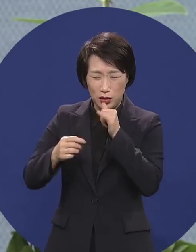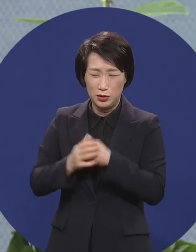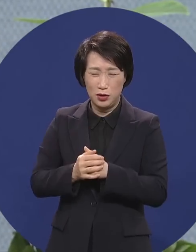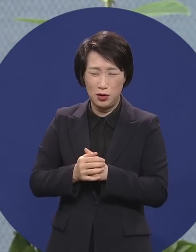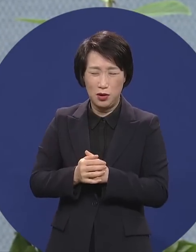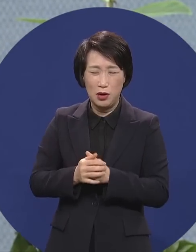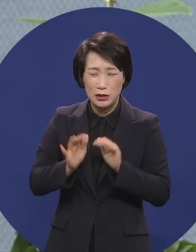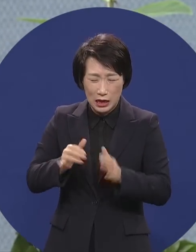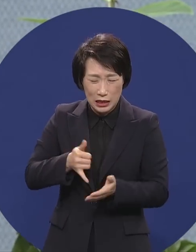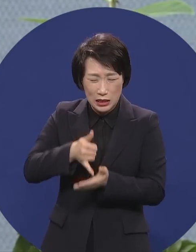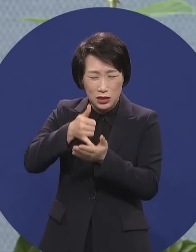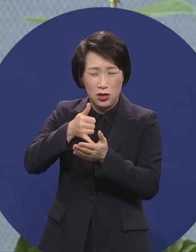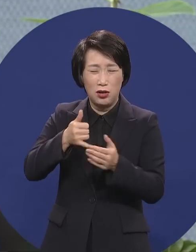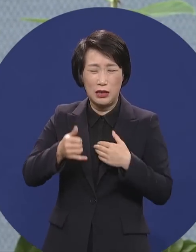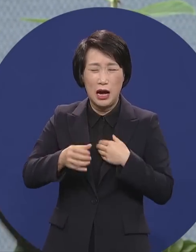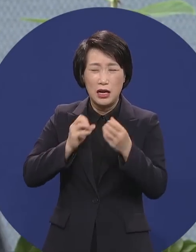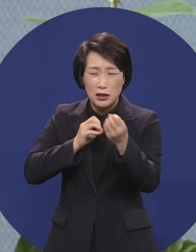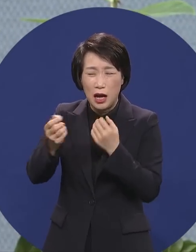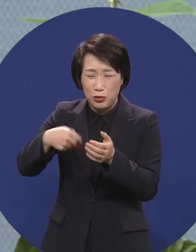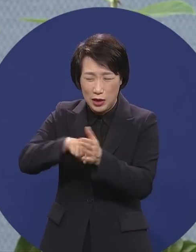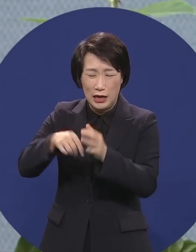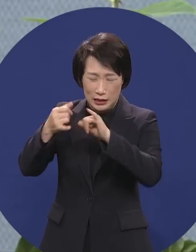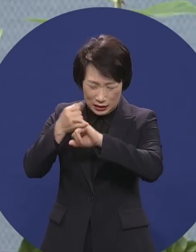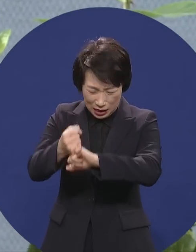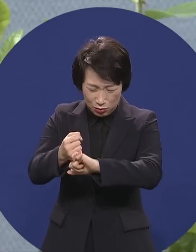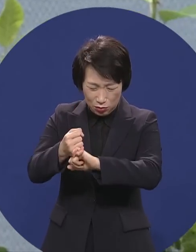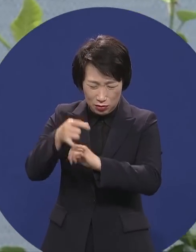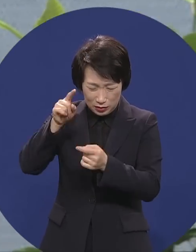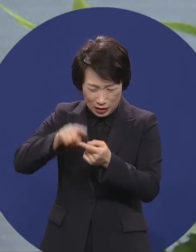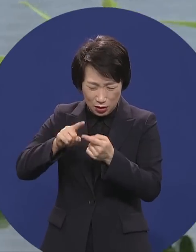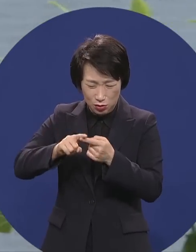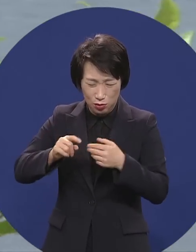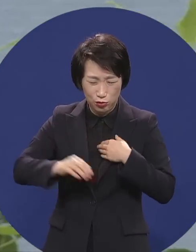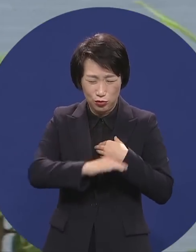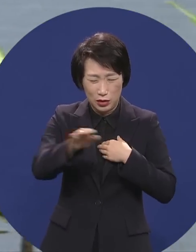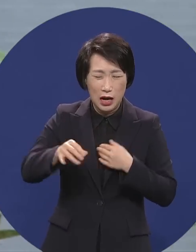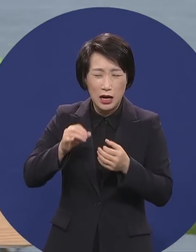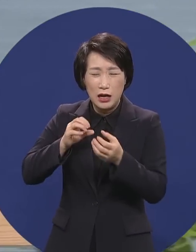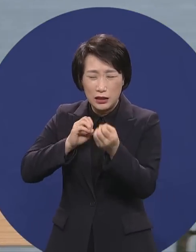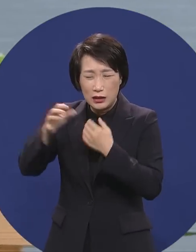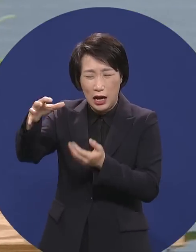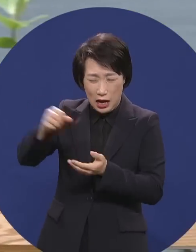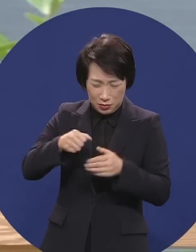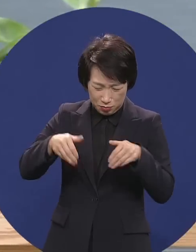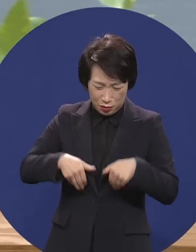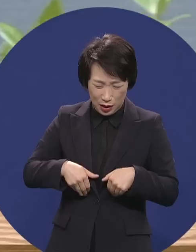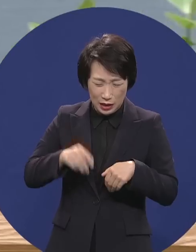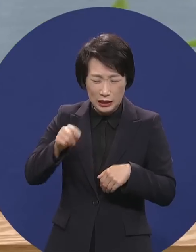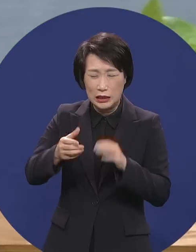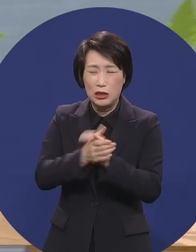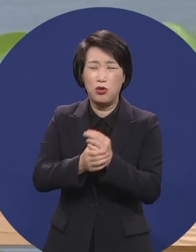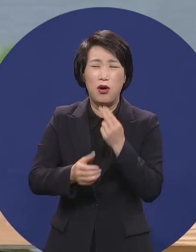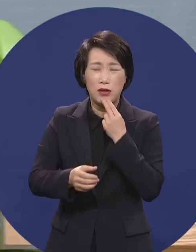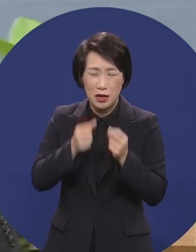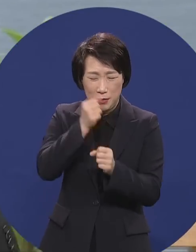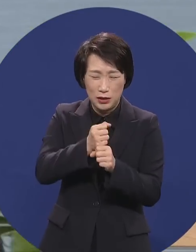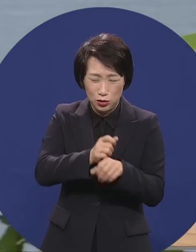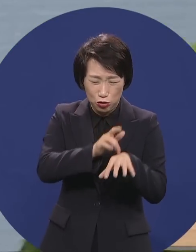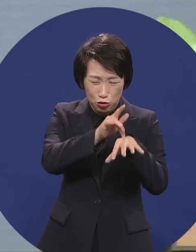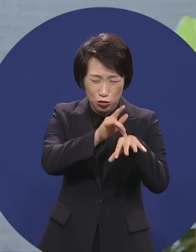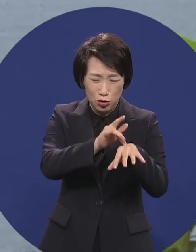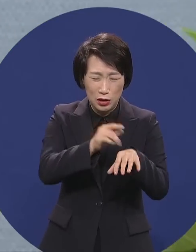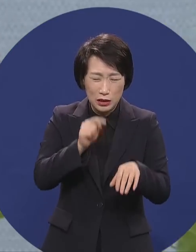것은 인격적으로 응답하기 위한 약속대로 우리가 응답을 받아야 하는데, 이기도 못하게 하는